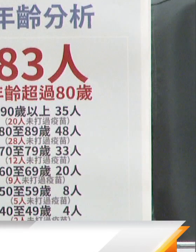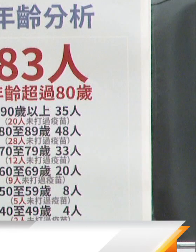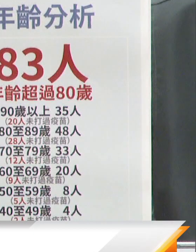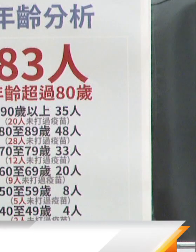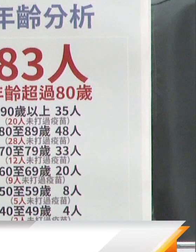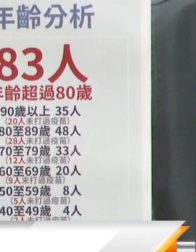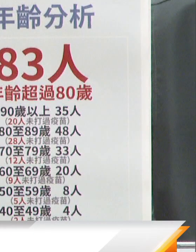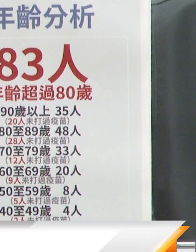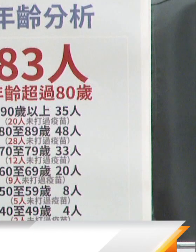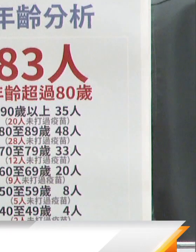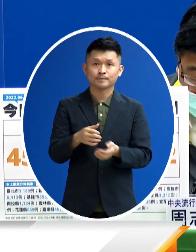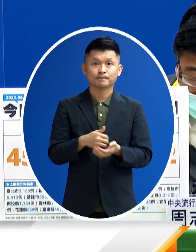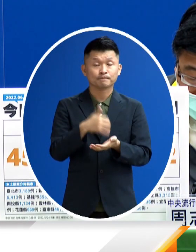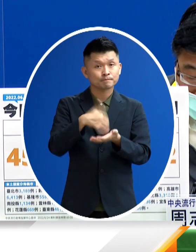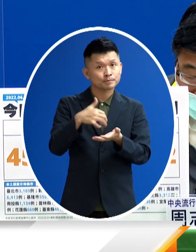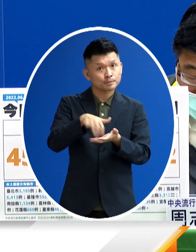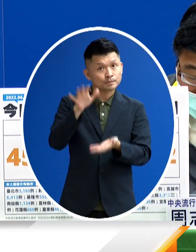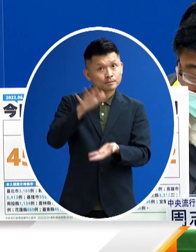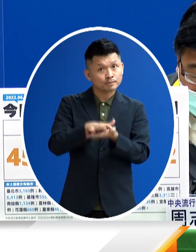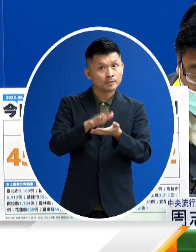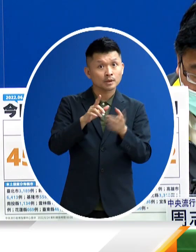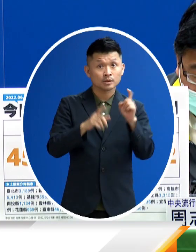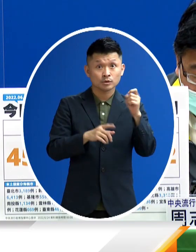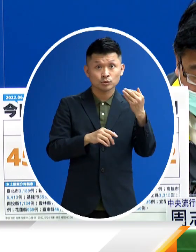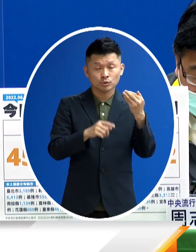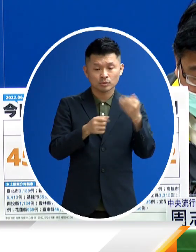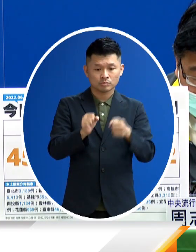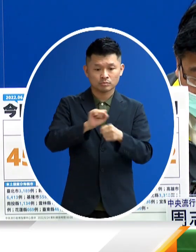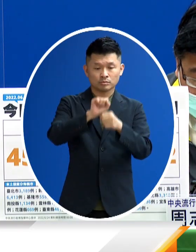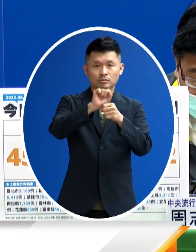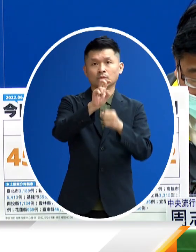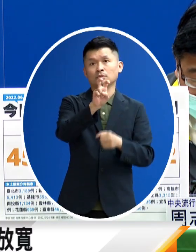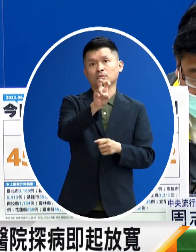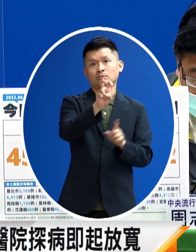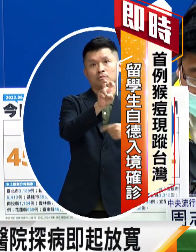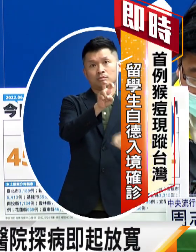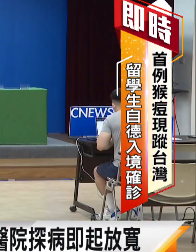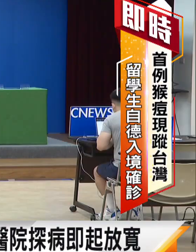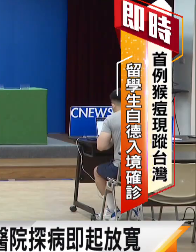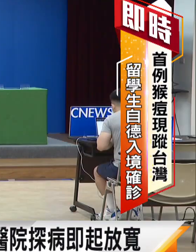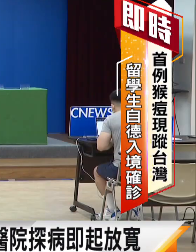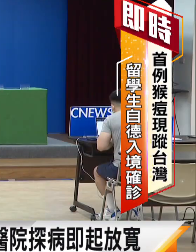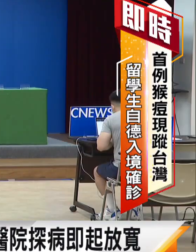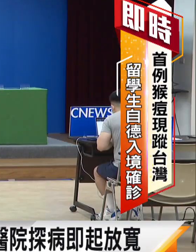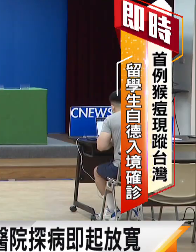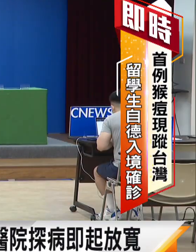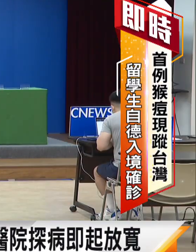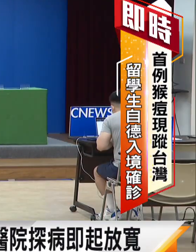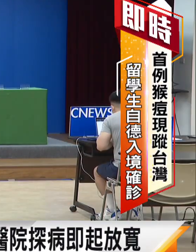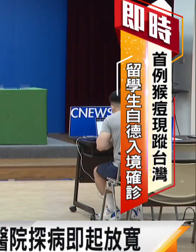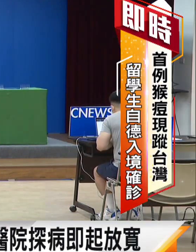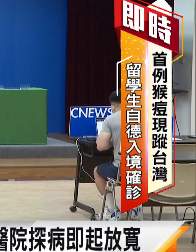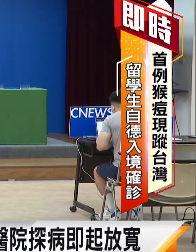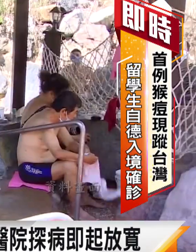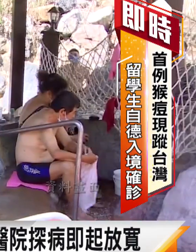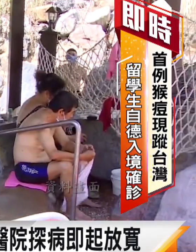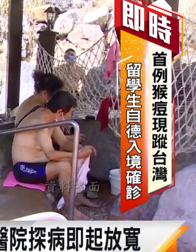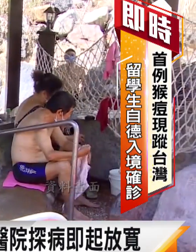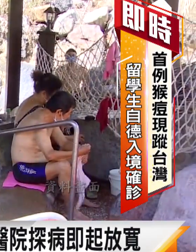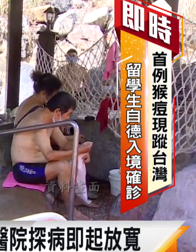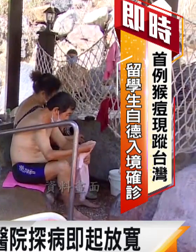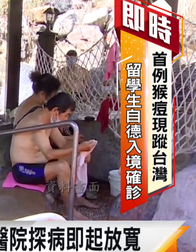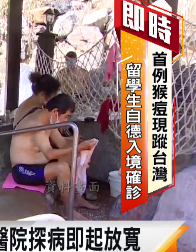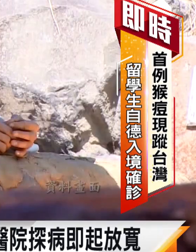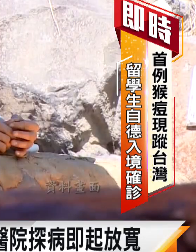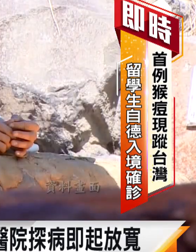有68例，死亡数就从19位变成20位。 疫情缓步下楼梯，指挥中心认为如果各公共场合人流